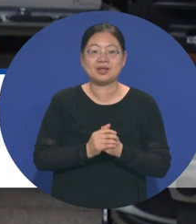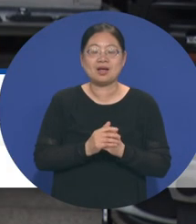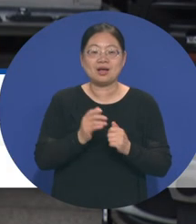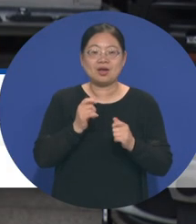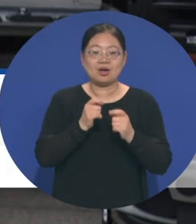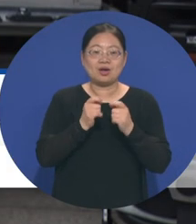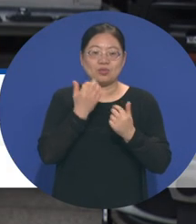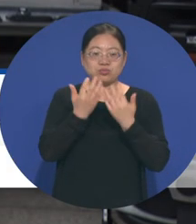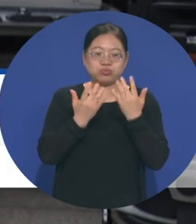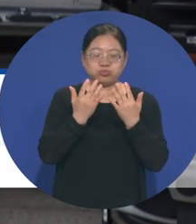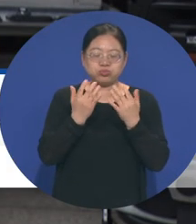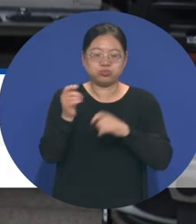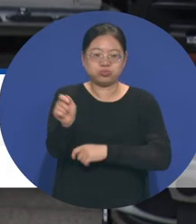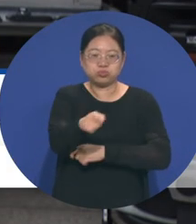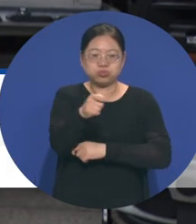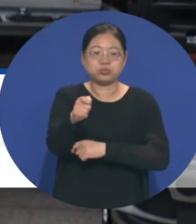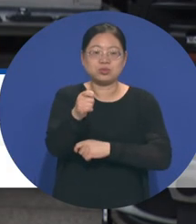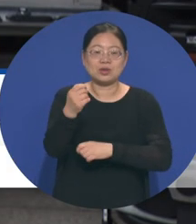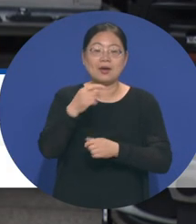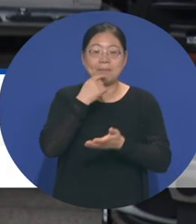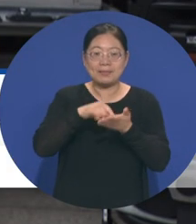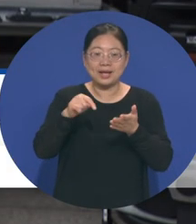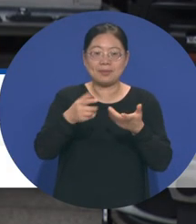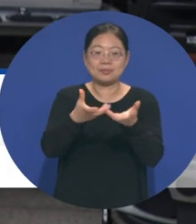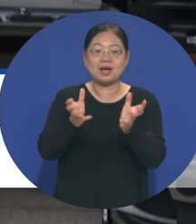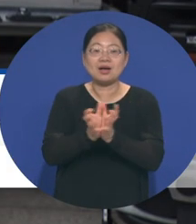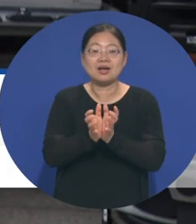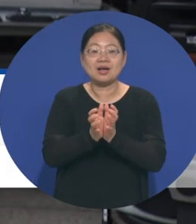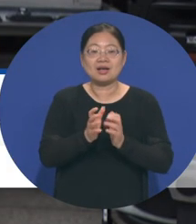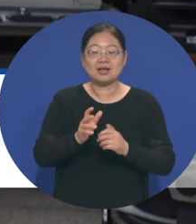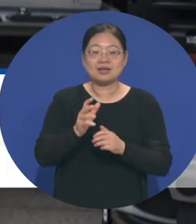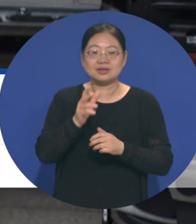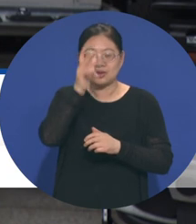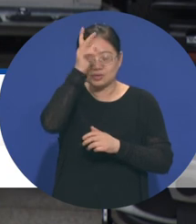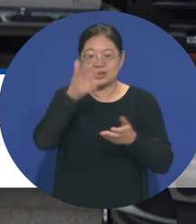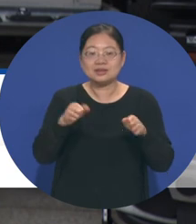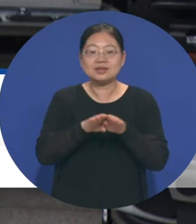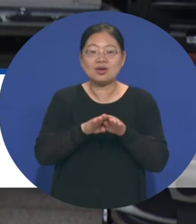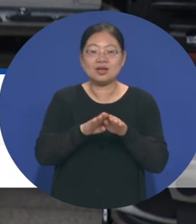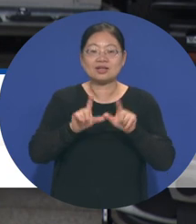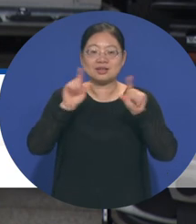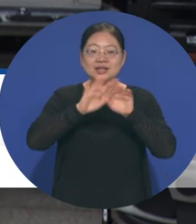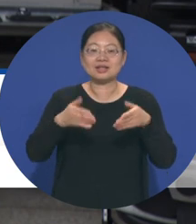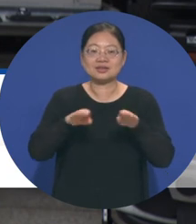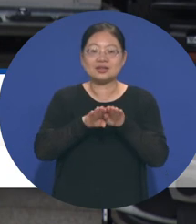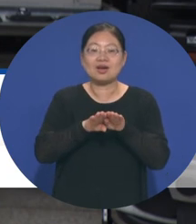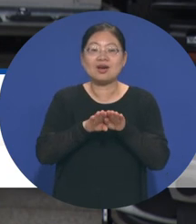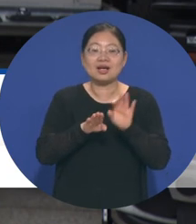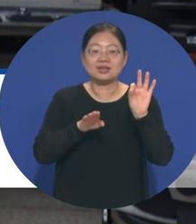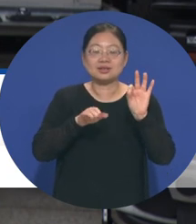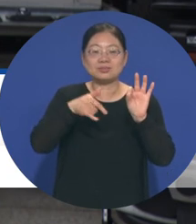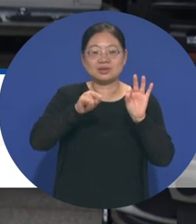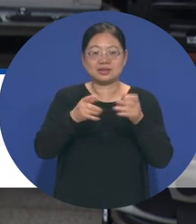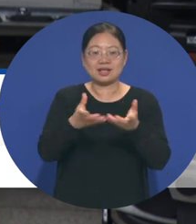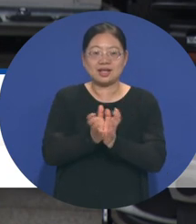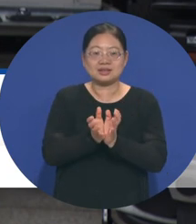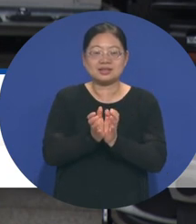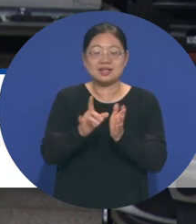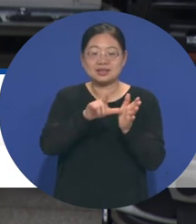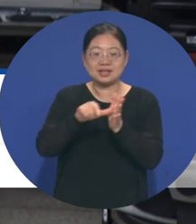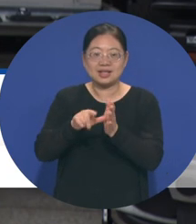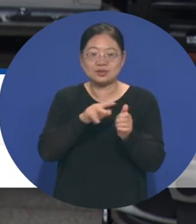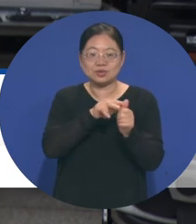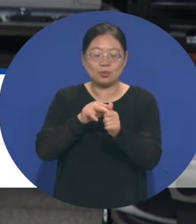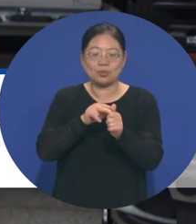재난본부 또 경찰청 기상청 등 10억개 기간에 재난 정보를 실시간으로 제공해 주는 서비스입니다